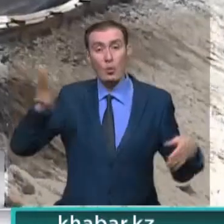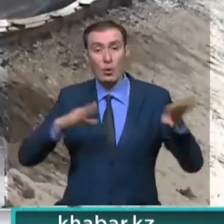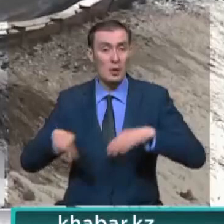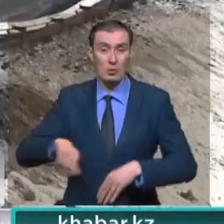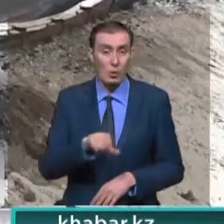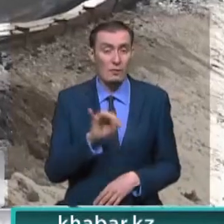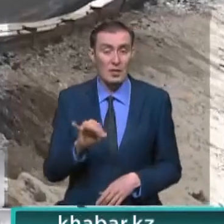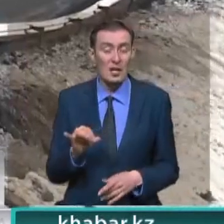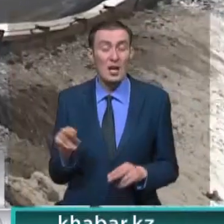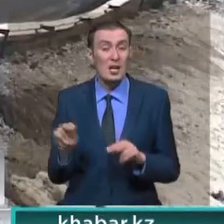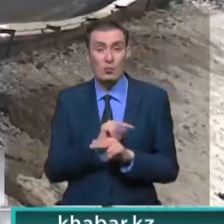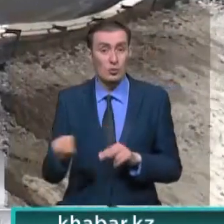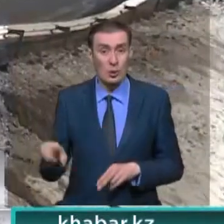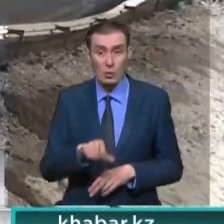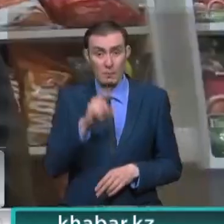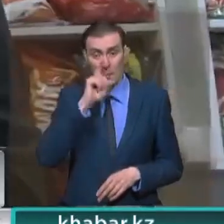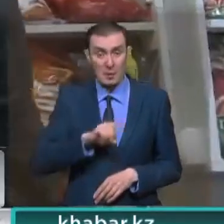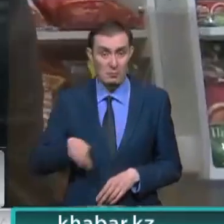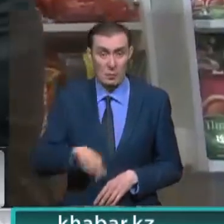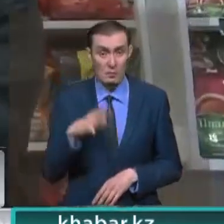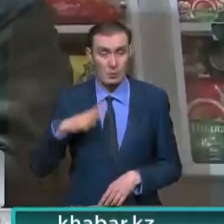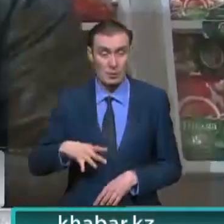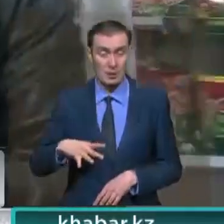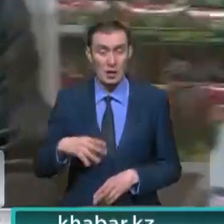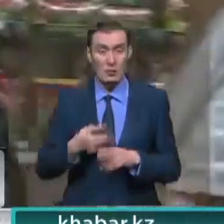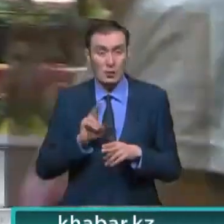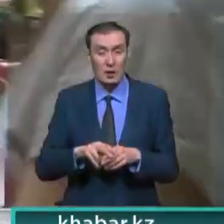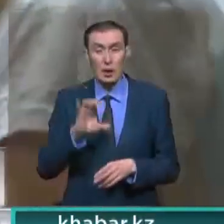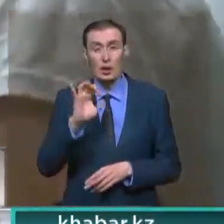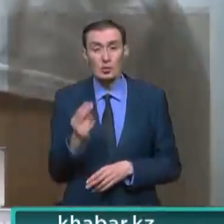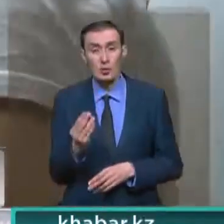серпантинам и требующей срочного ремонта дороги. Вот это соцпродукты,